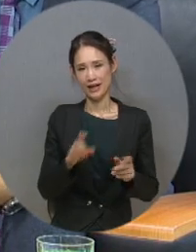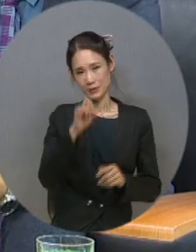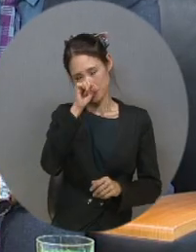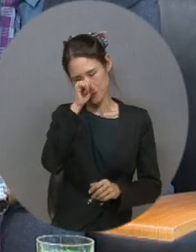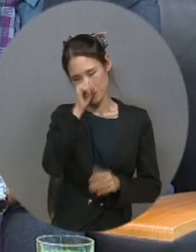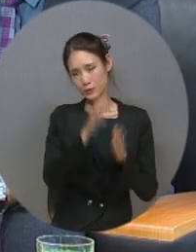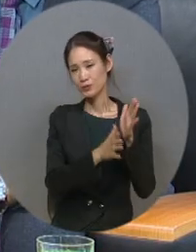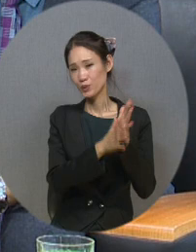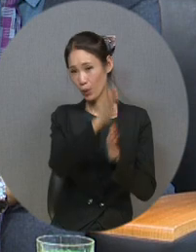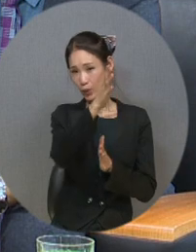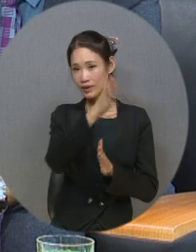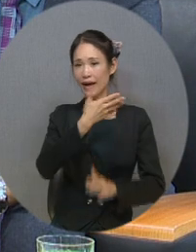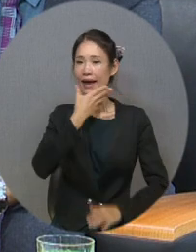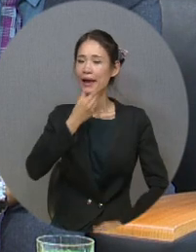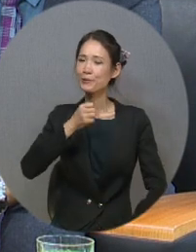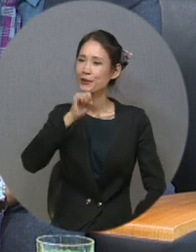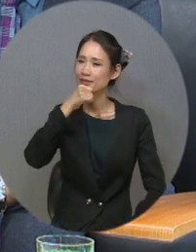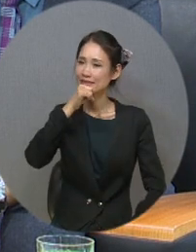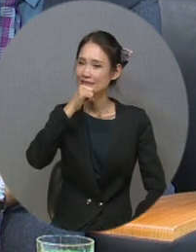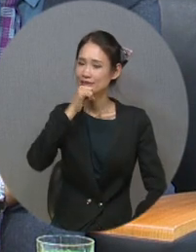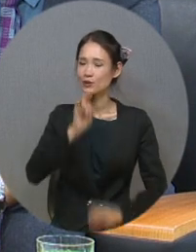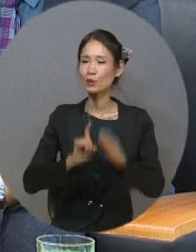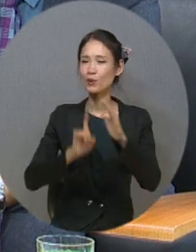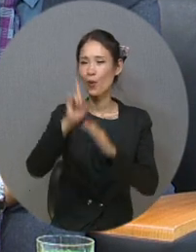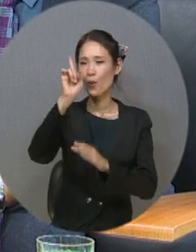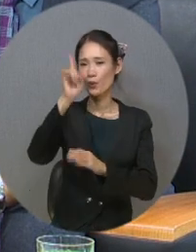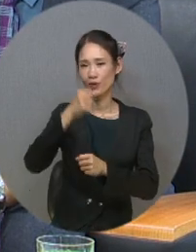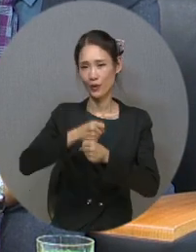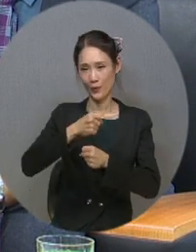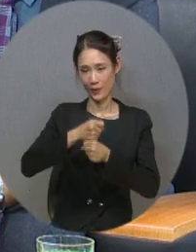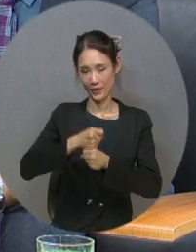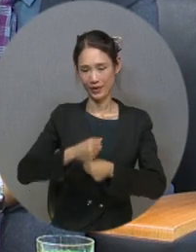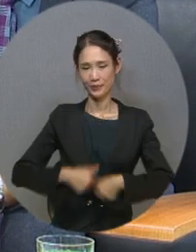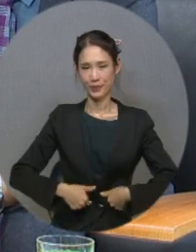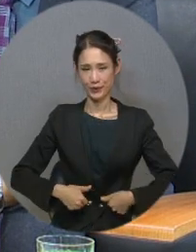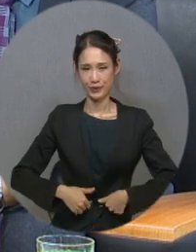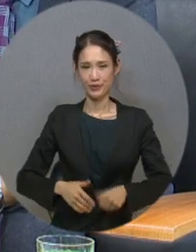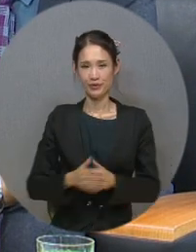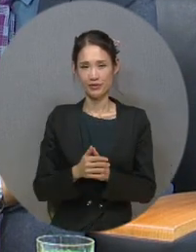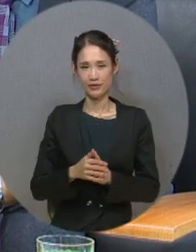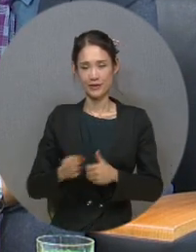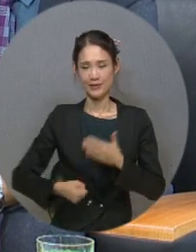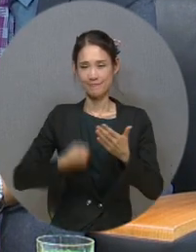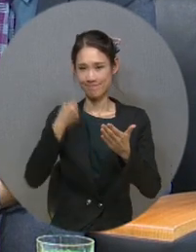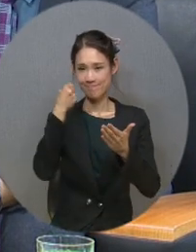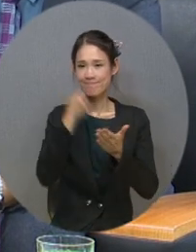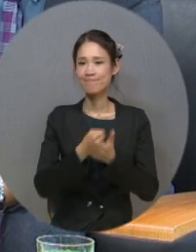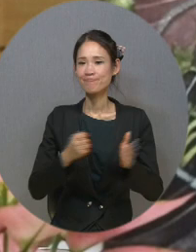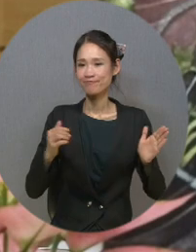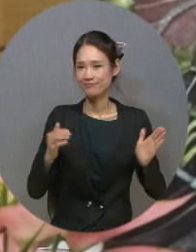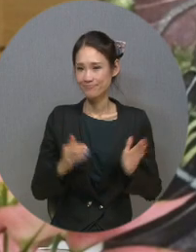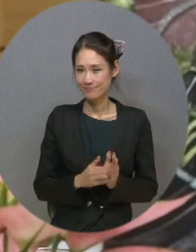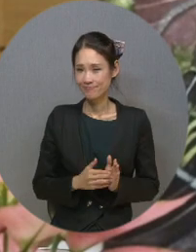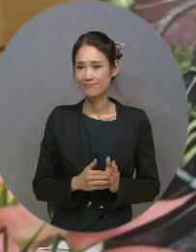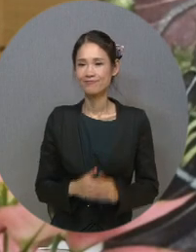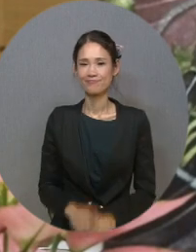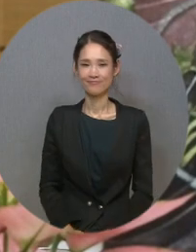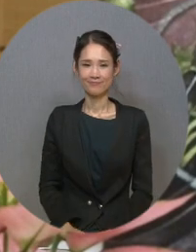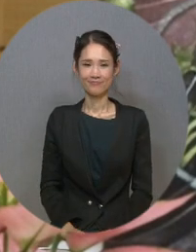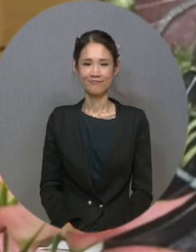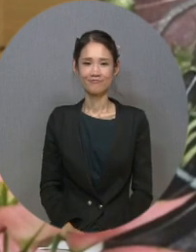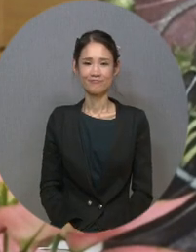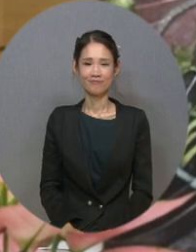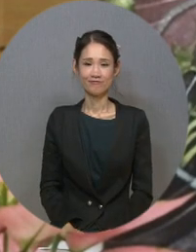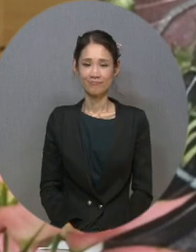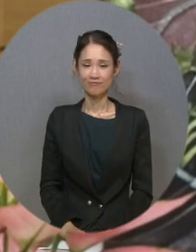네. 행복지수가 높은 광양을 만들어 가야 되겠다. 그런 결심을 하게 됩니다. 네. 시장님 말씀